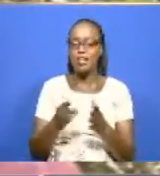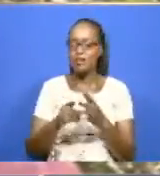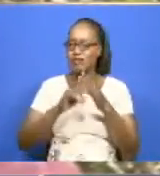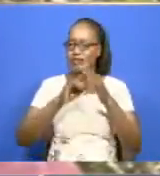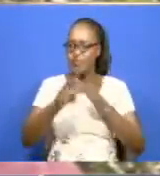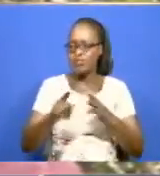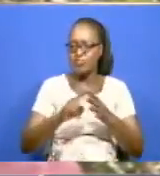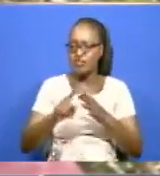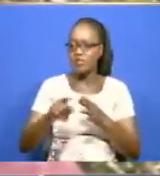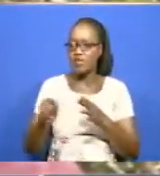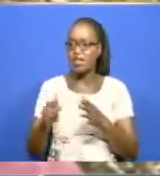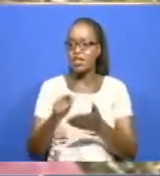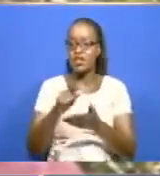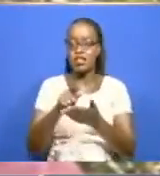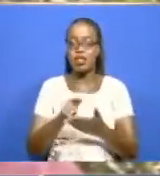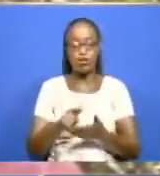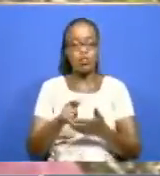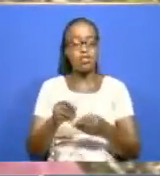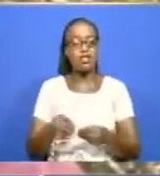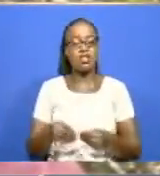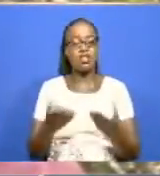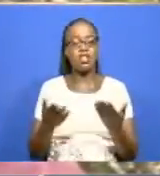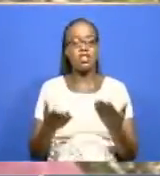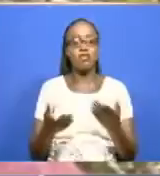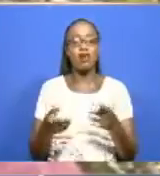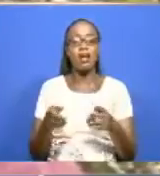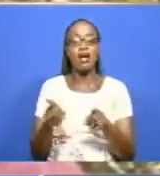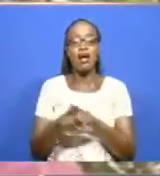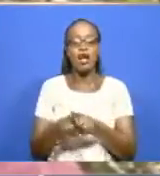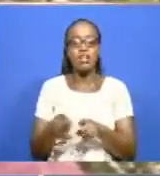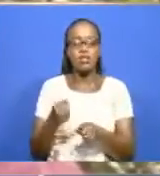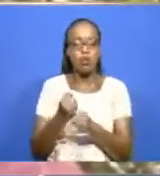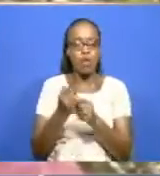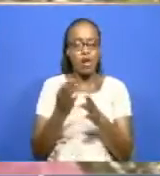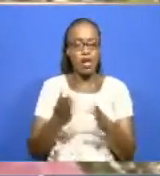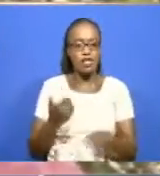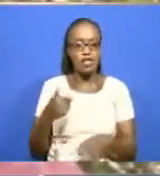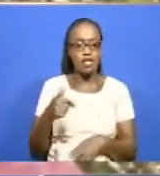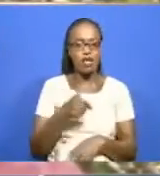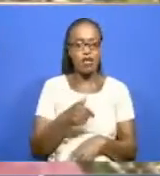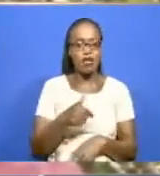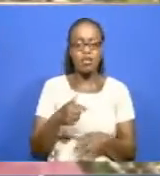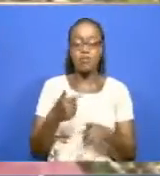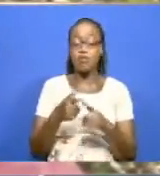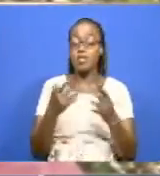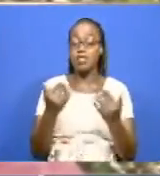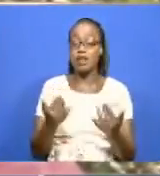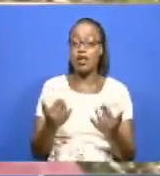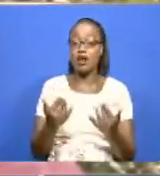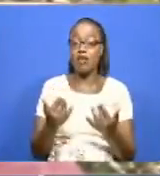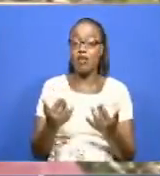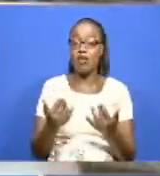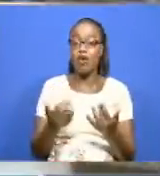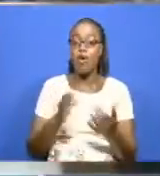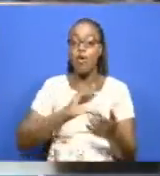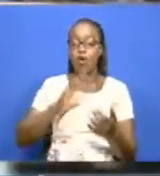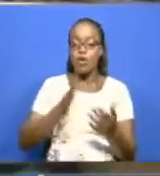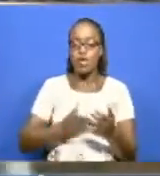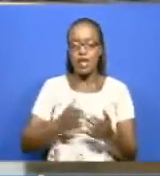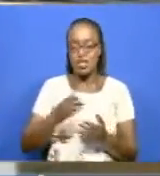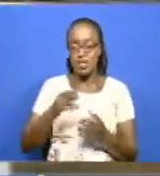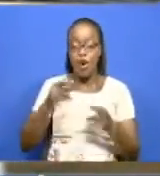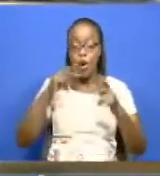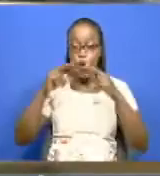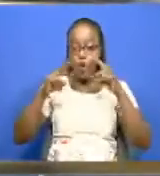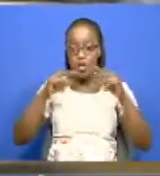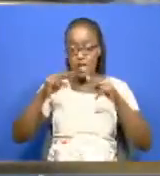walikuwa na loans tulikuwa tumewapatia kama wafanyikazi wetu. Kwa hivyo saa hii mfanyibiashara wa hoteli na bar ako na shida